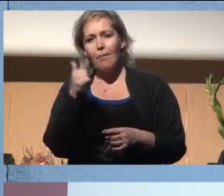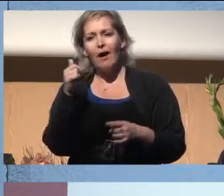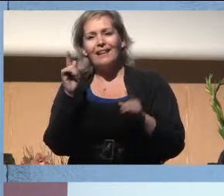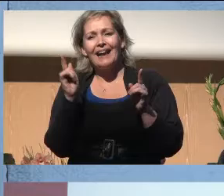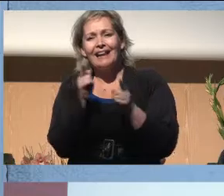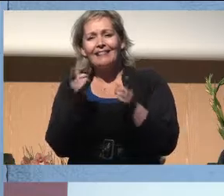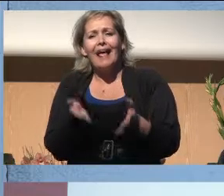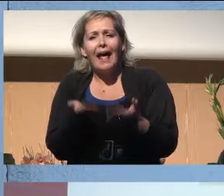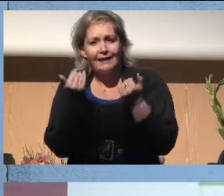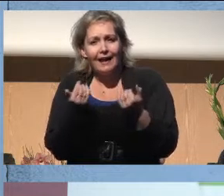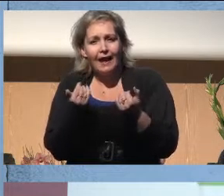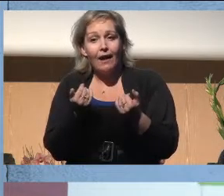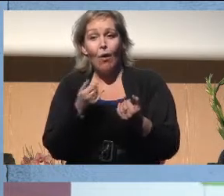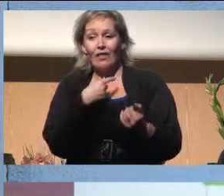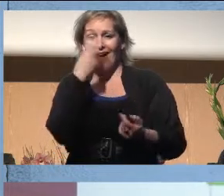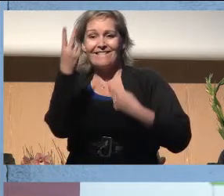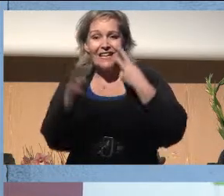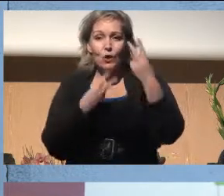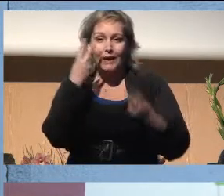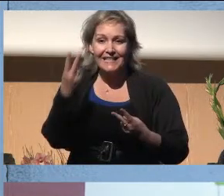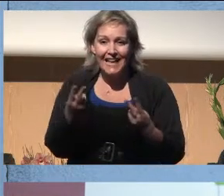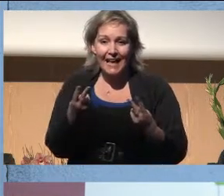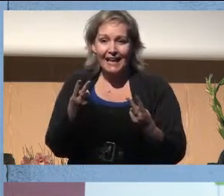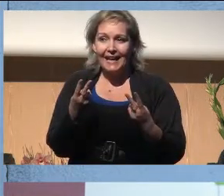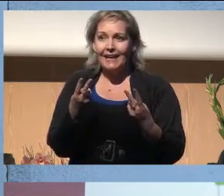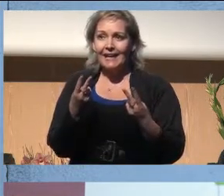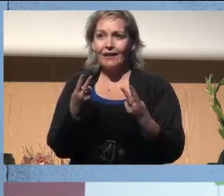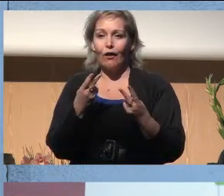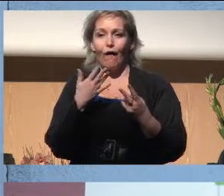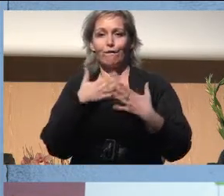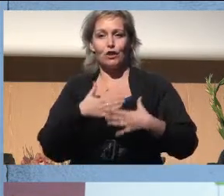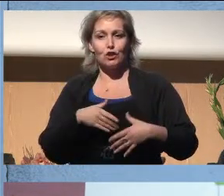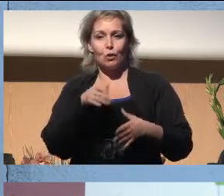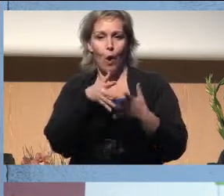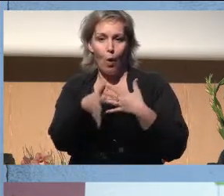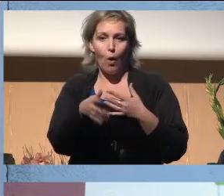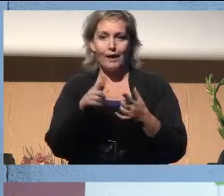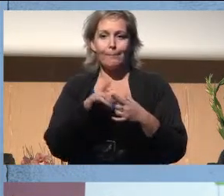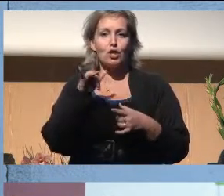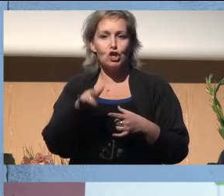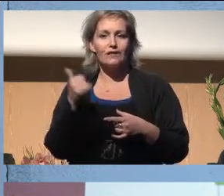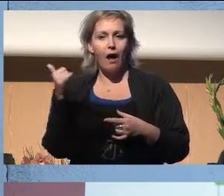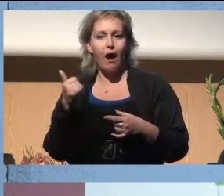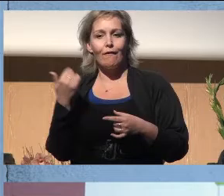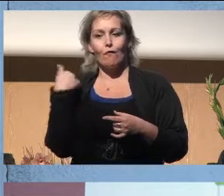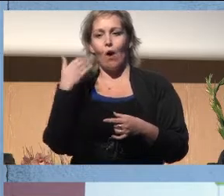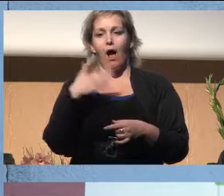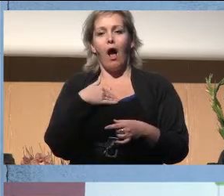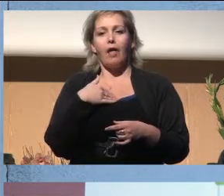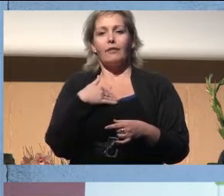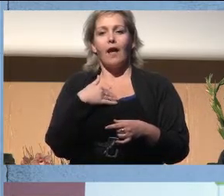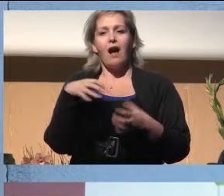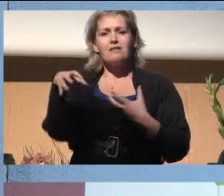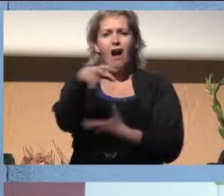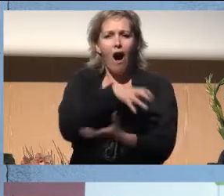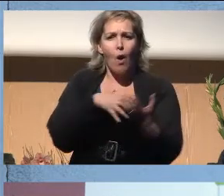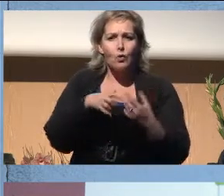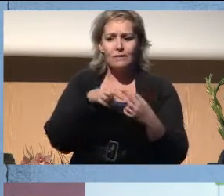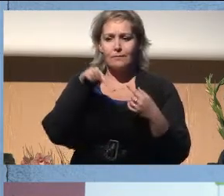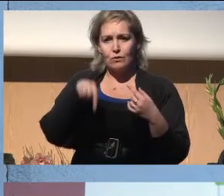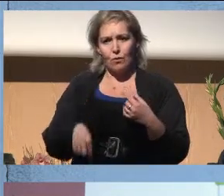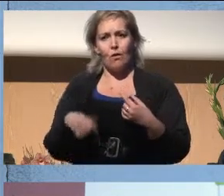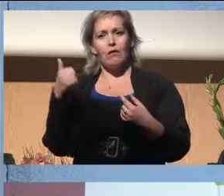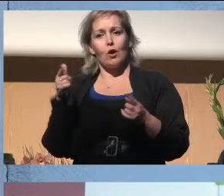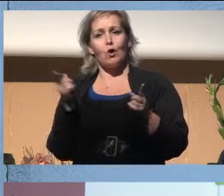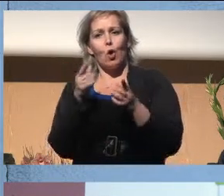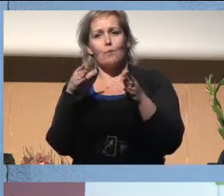lilla enkla. Här är visualisering på fysiologen i Ystad där man tidigare hade kaos. Men nu har man ett